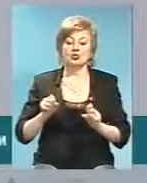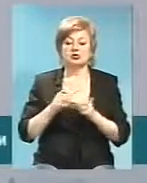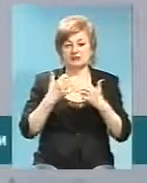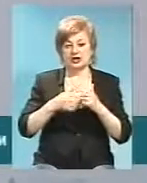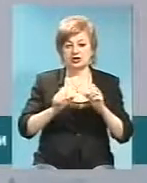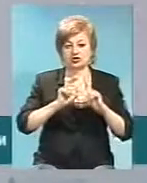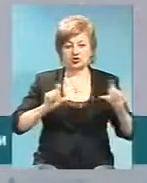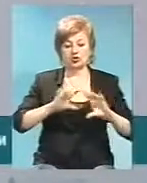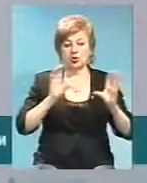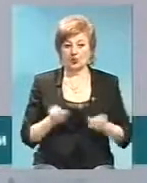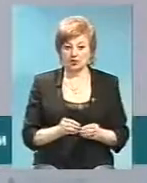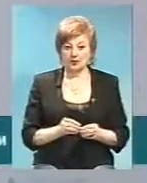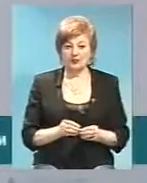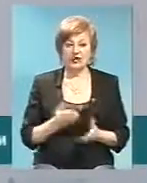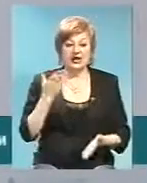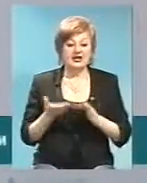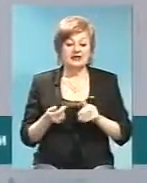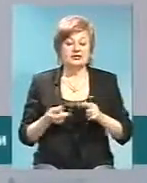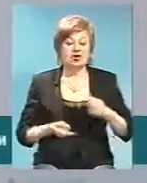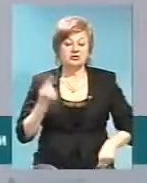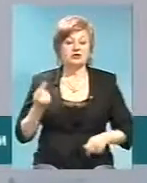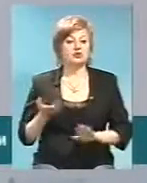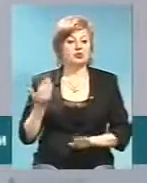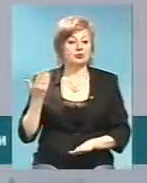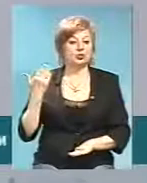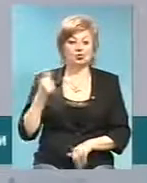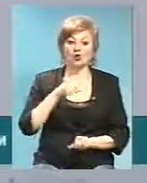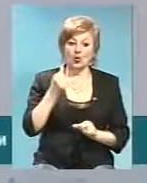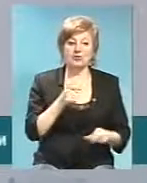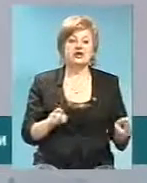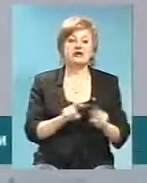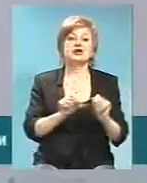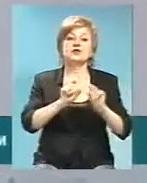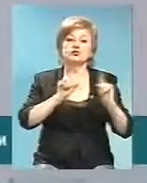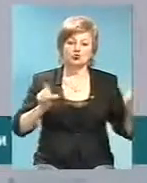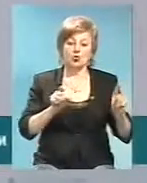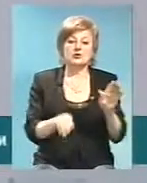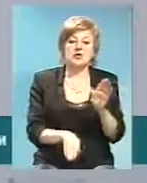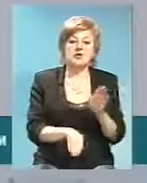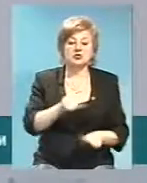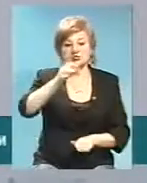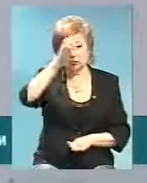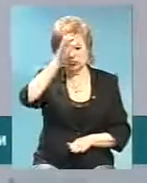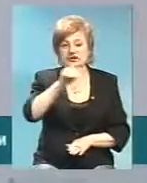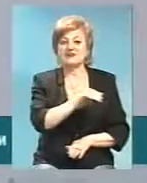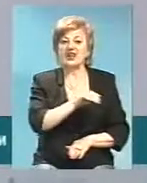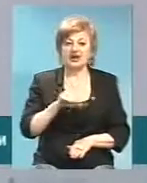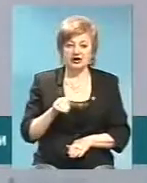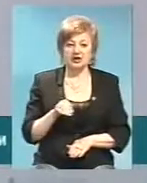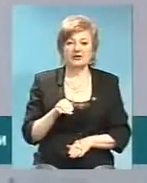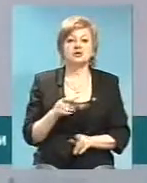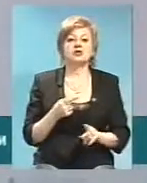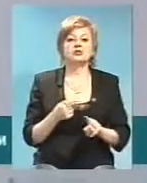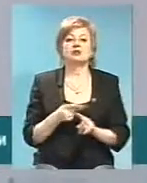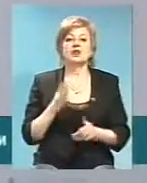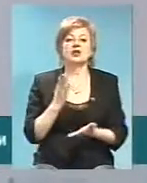освіти. Якщо на відміну від минулих років, такі школи підвищеного освітнього рівня, вони іміджеві, вони